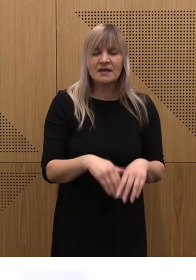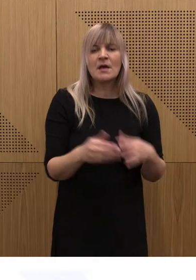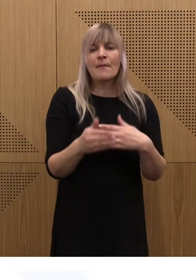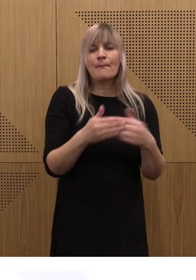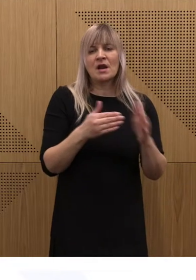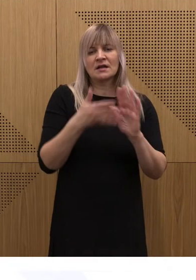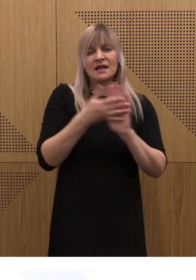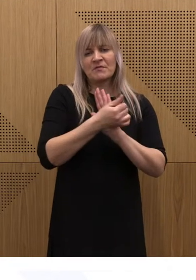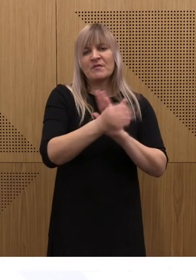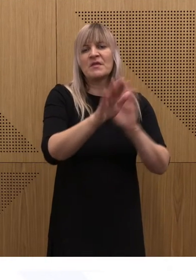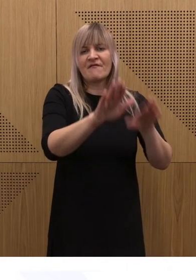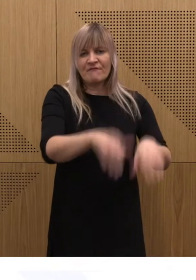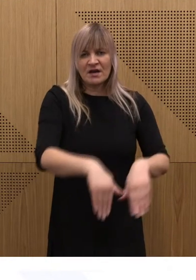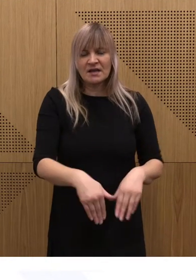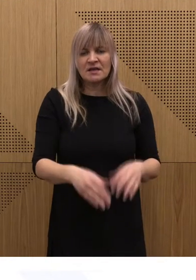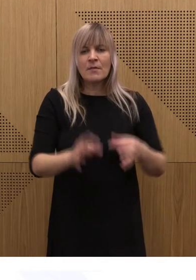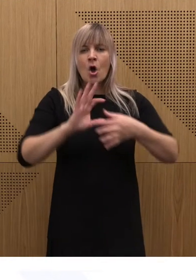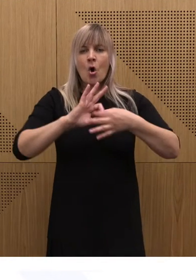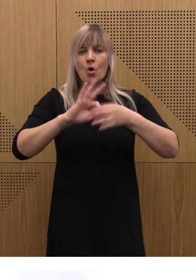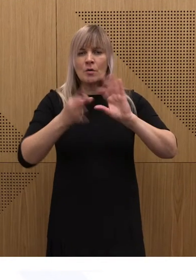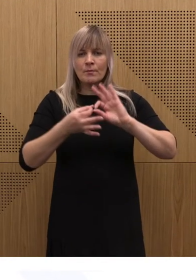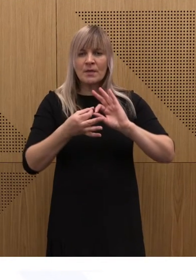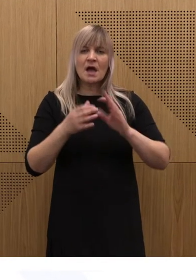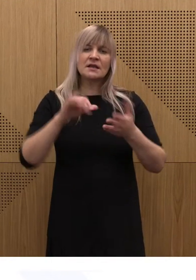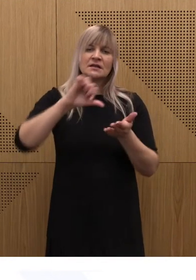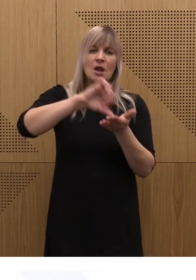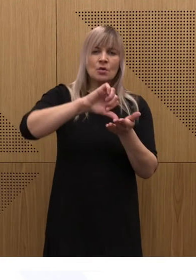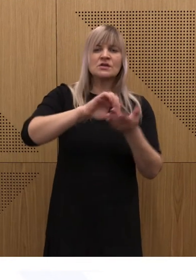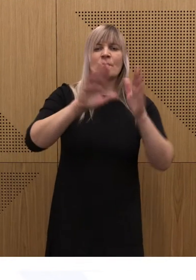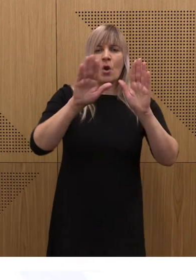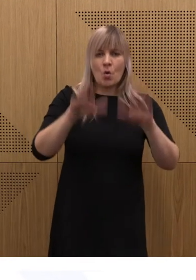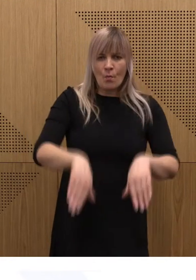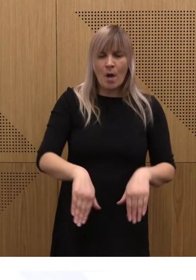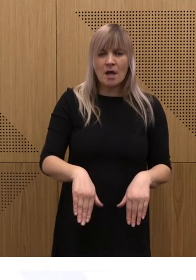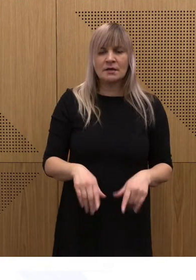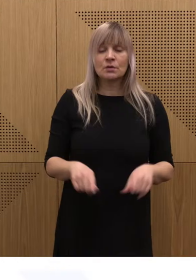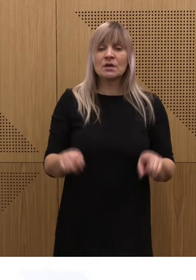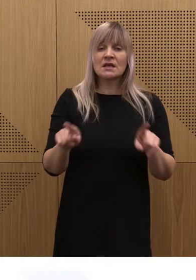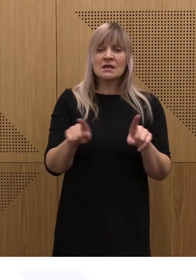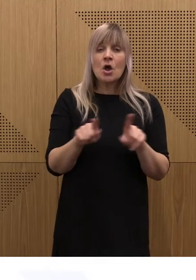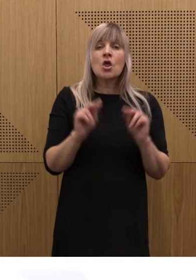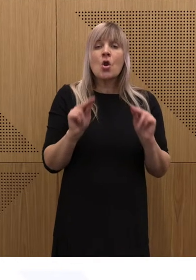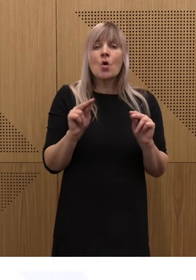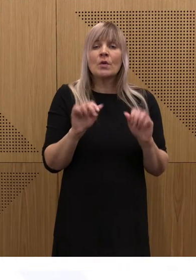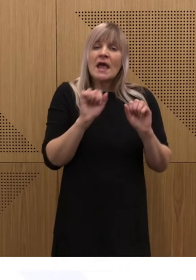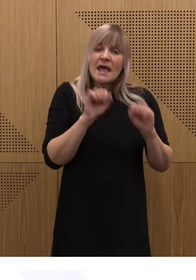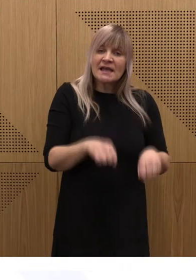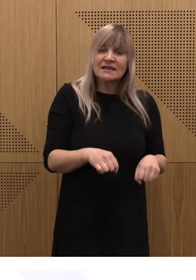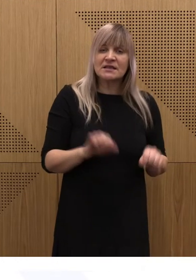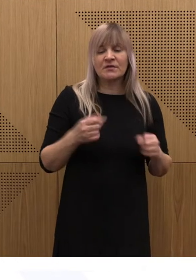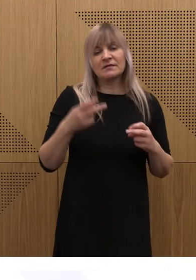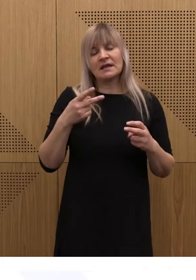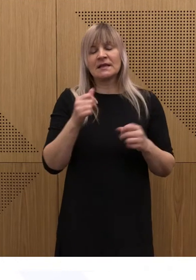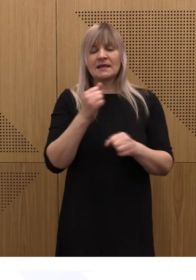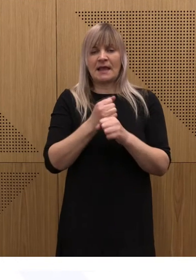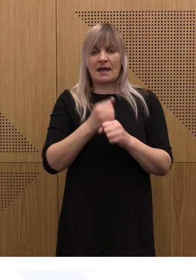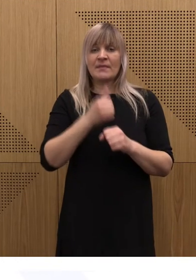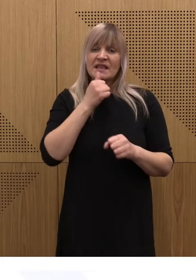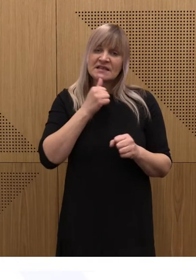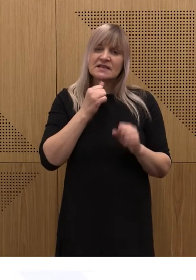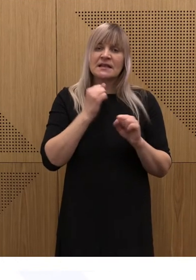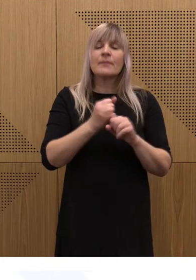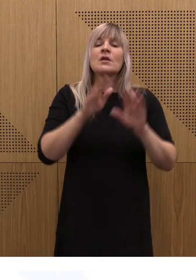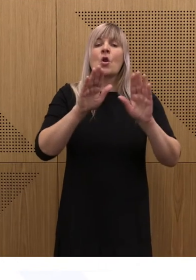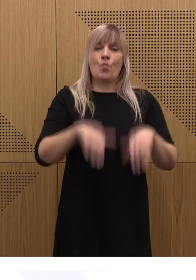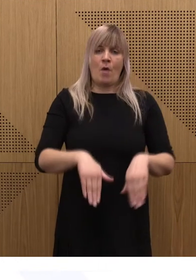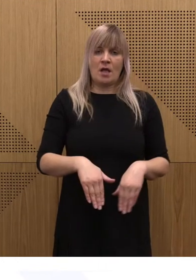praktika läbiviimine , olümpiaadidel osalemine ja loomulikult eksamite või erinevate testide sooritamine .